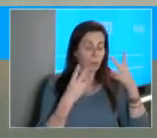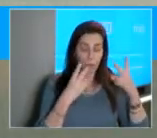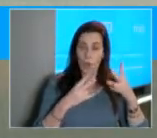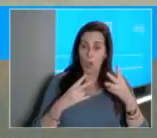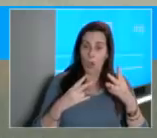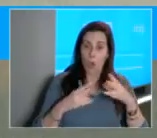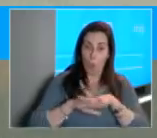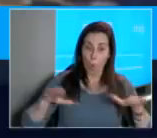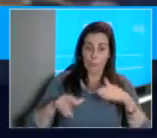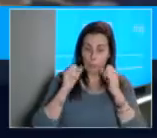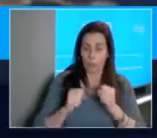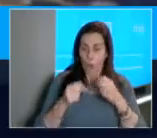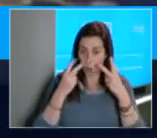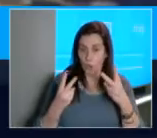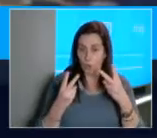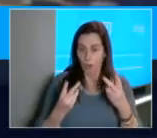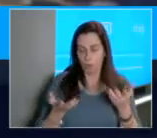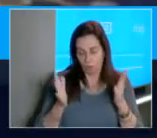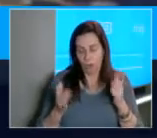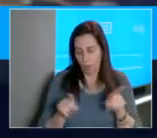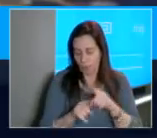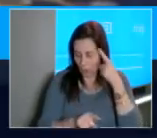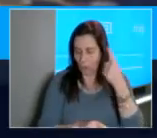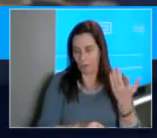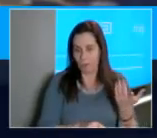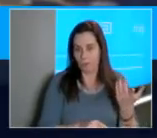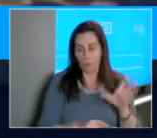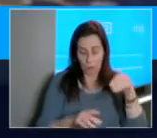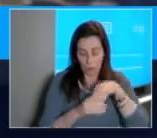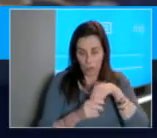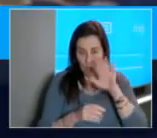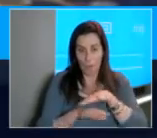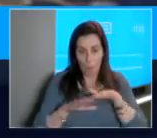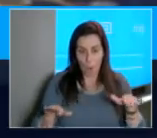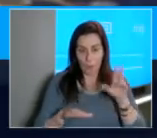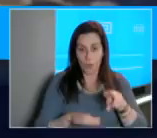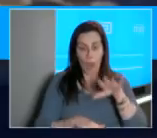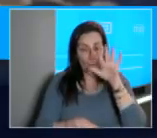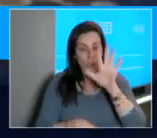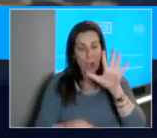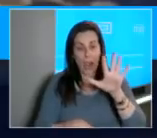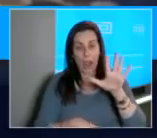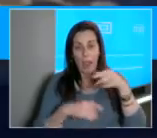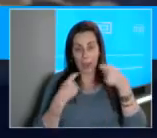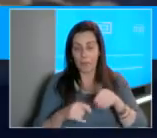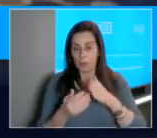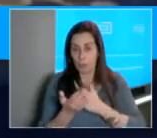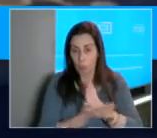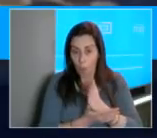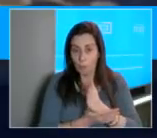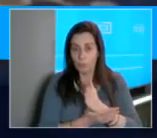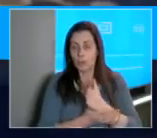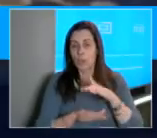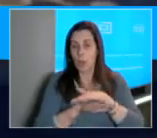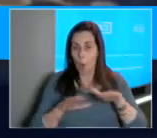מועצת הביטחון חשובה למדי, כפי שאנחנו יודעים, מורכבת מ5 חברים קבועים של